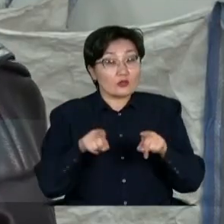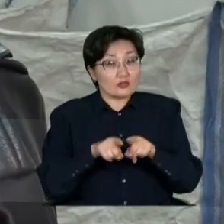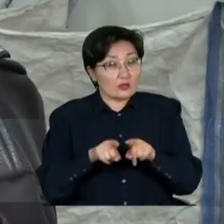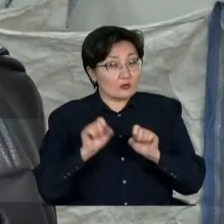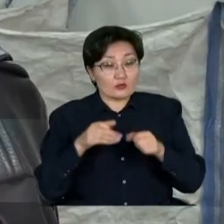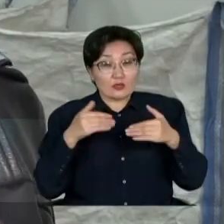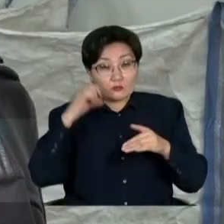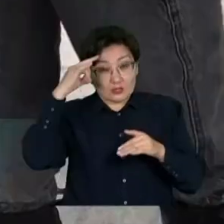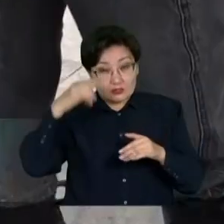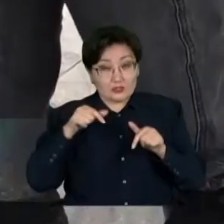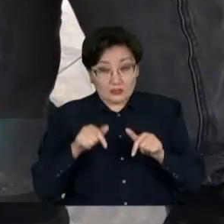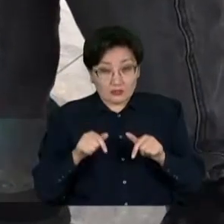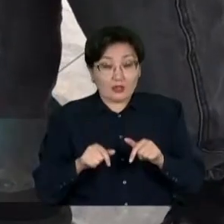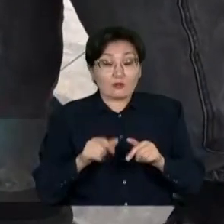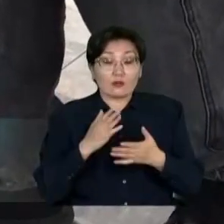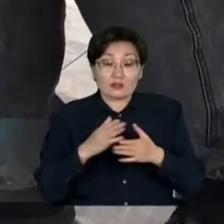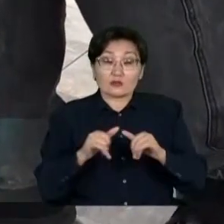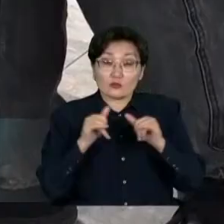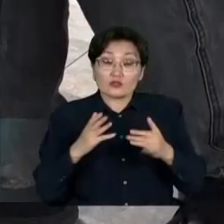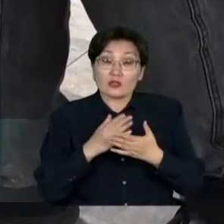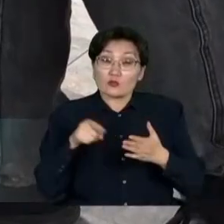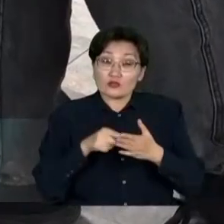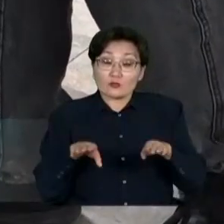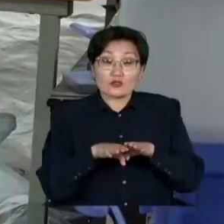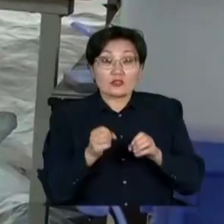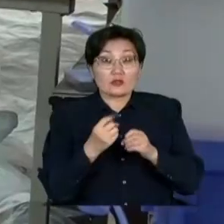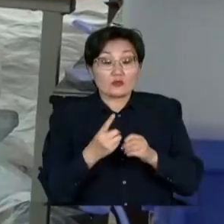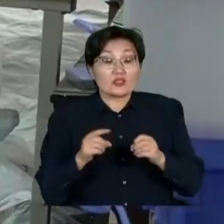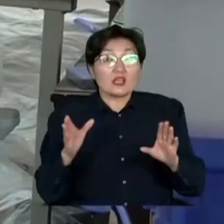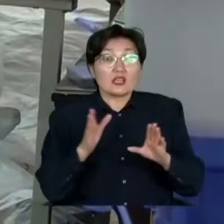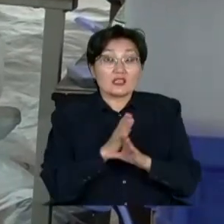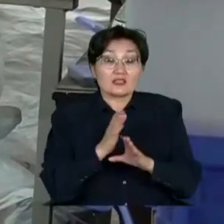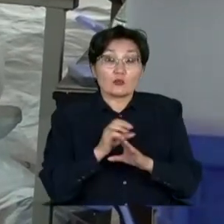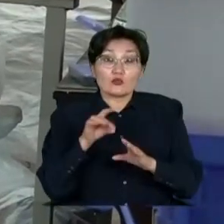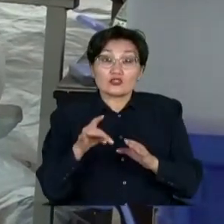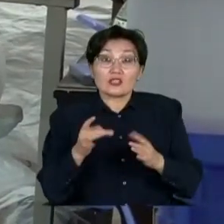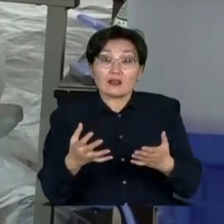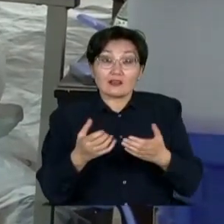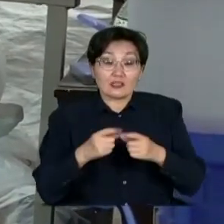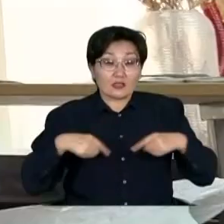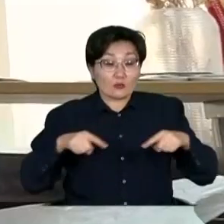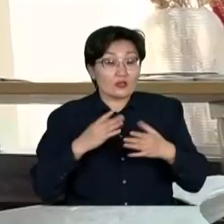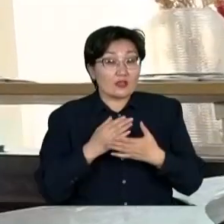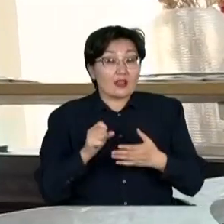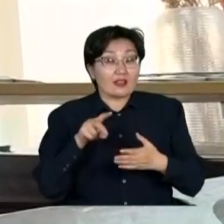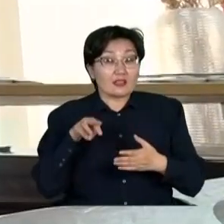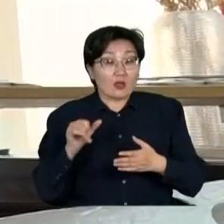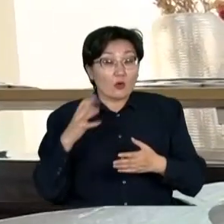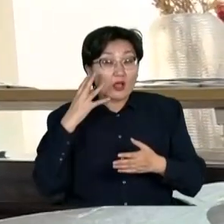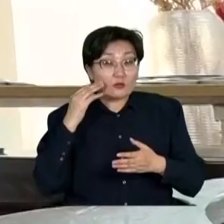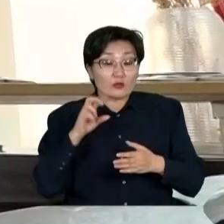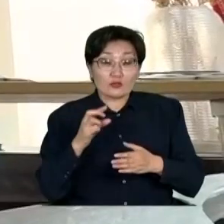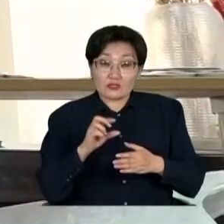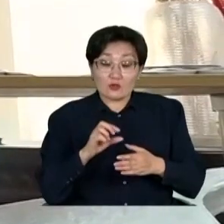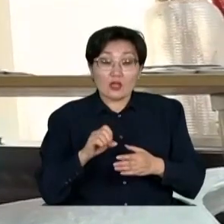Ал Қазақстанда бұл жақсы дамып келе жатыр. Еске салайық, қалада дәл осындай 11 экологиялық станция бар. Олар Алатау, Алмалы, Әуезов,